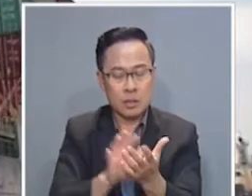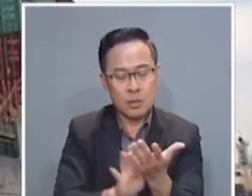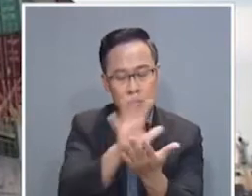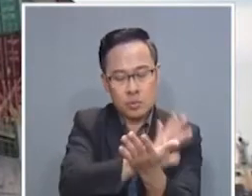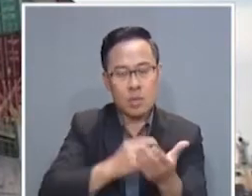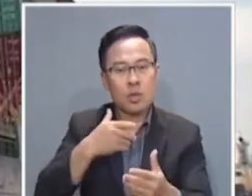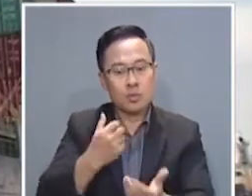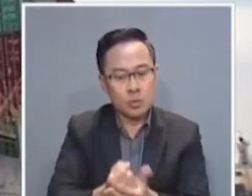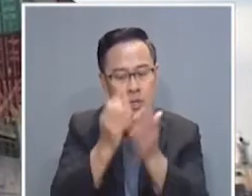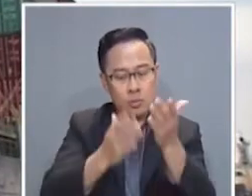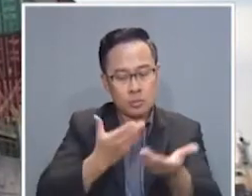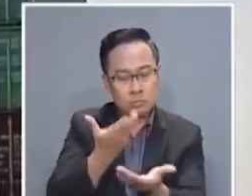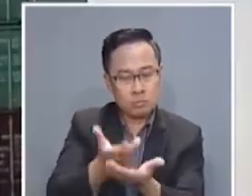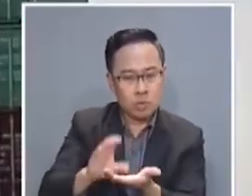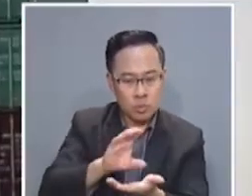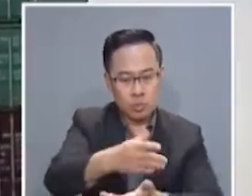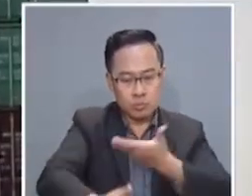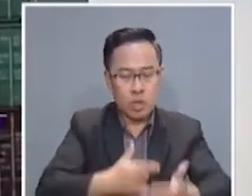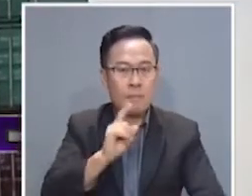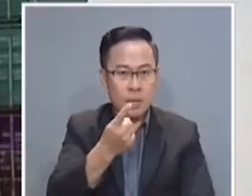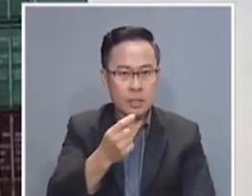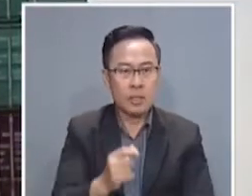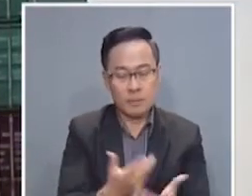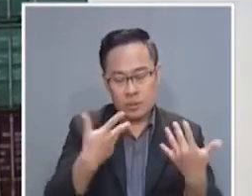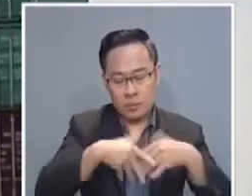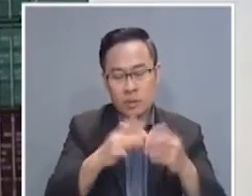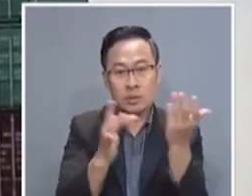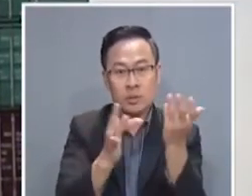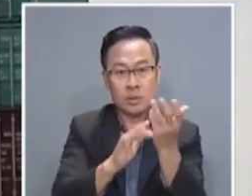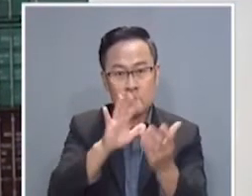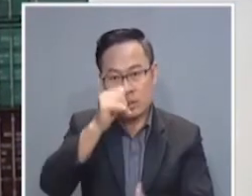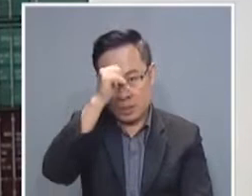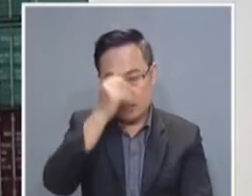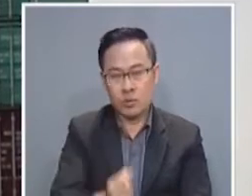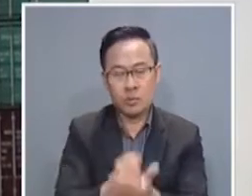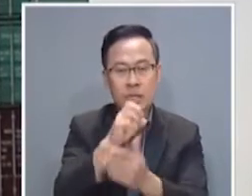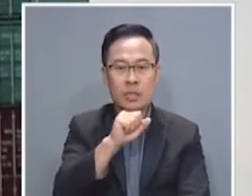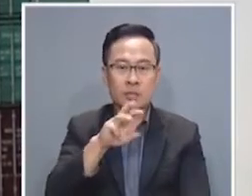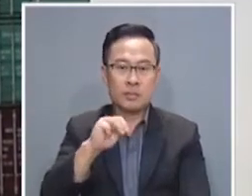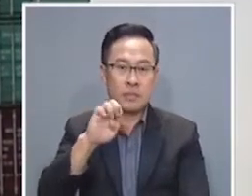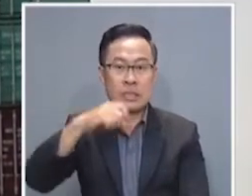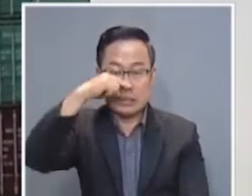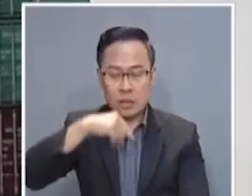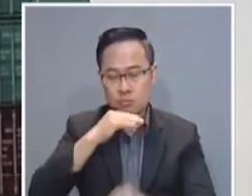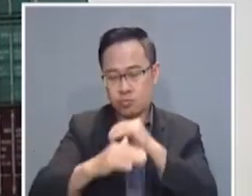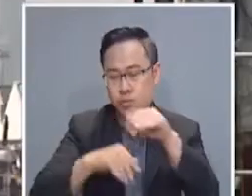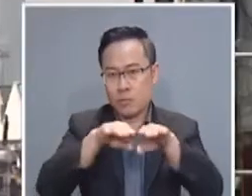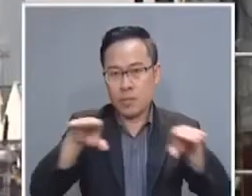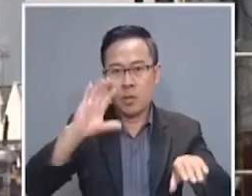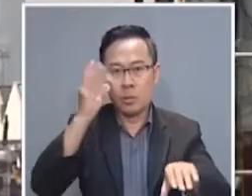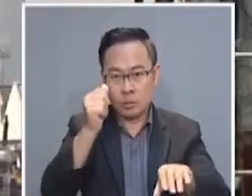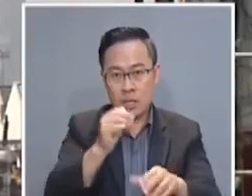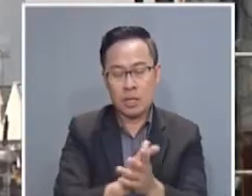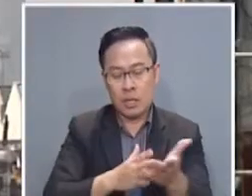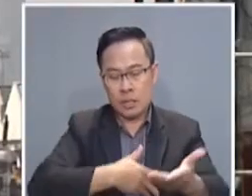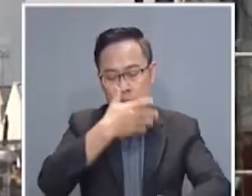นักธุรกิจหน้าใหม่หรือว่าสตาร์ทอัพของไทยด้วยจากความร่วมมือทางเทคโนโลยีเพื่อให้ SME ยกระดับสู่มาตรฐานสากลรวมถึง